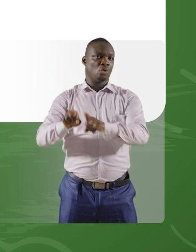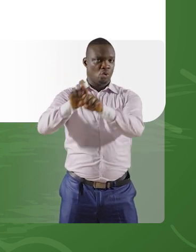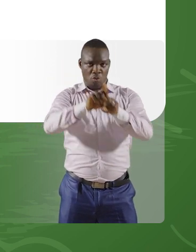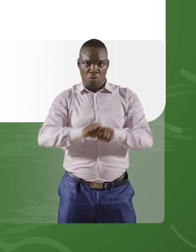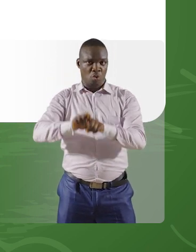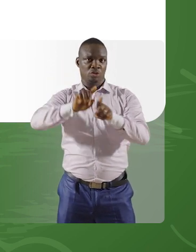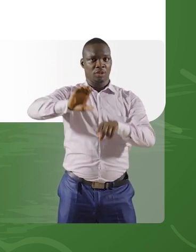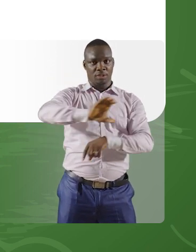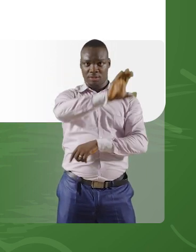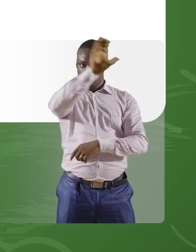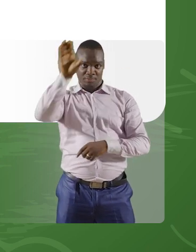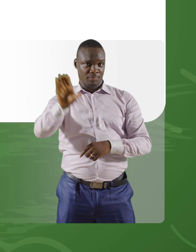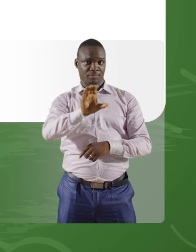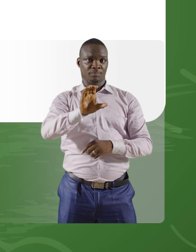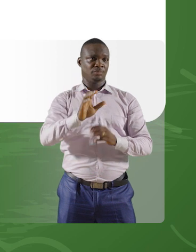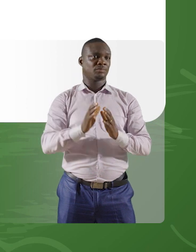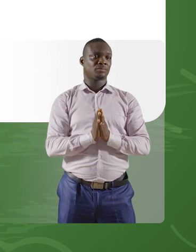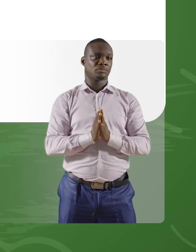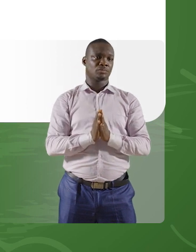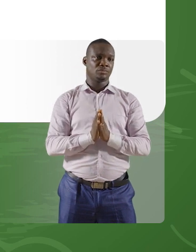sont cocycliques.